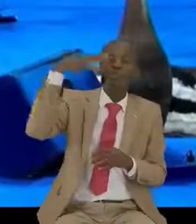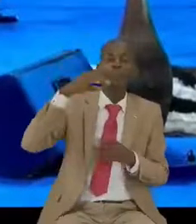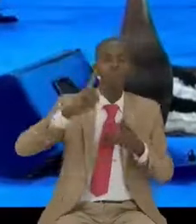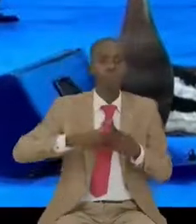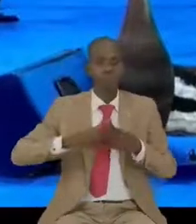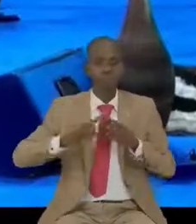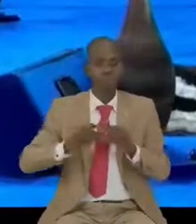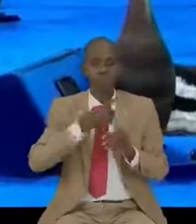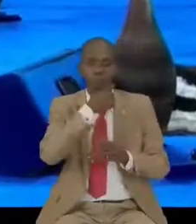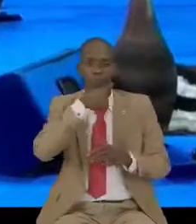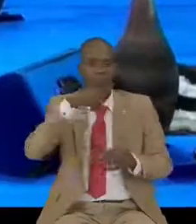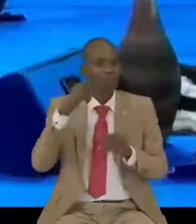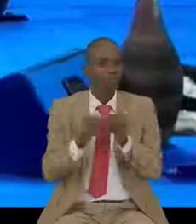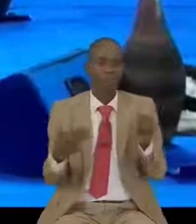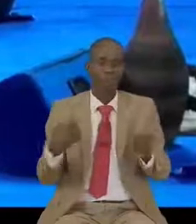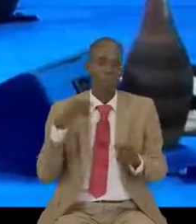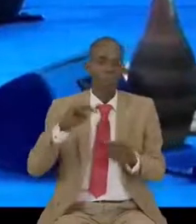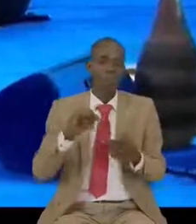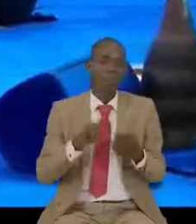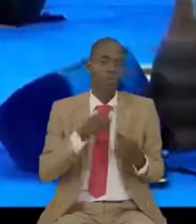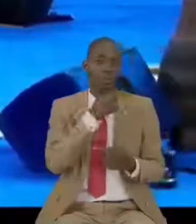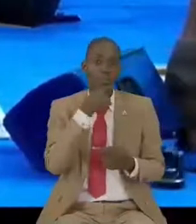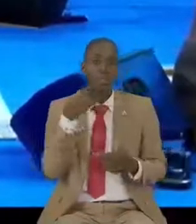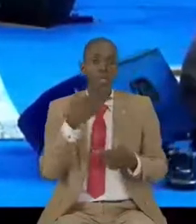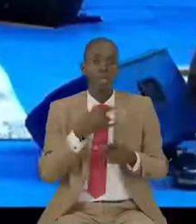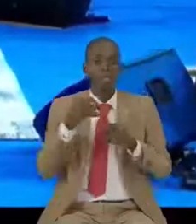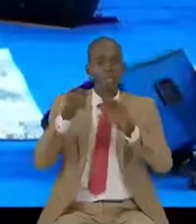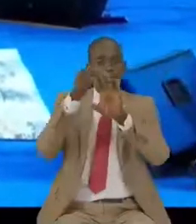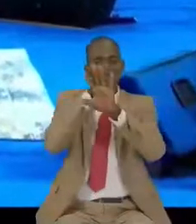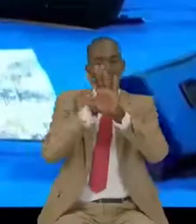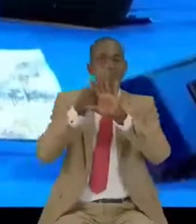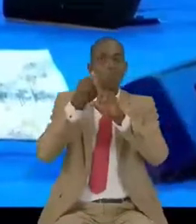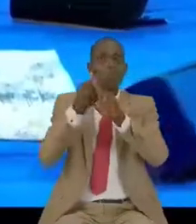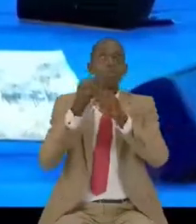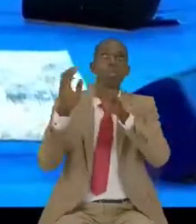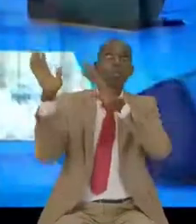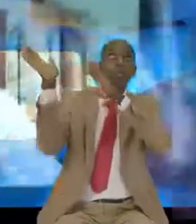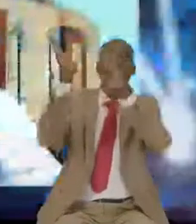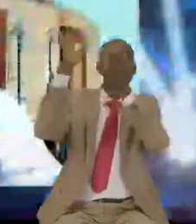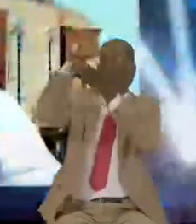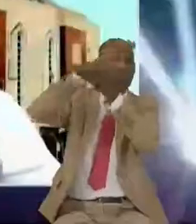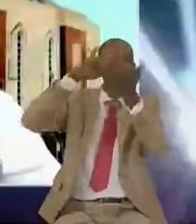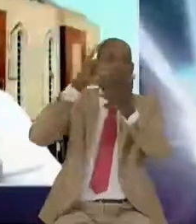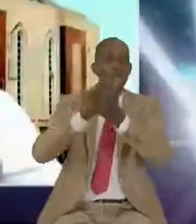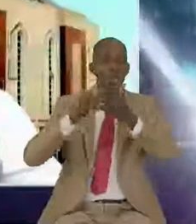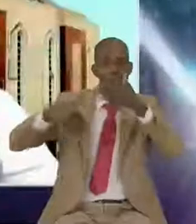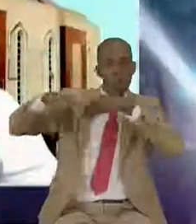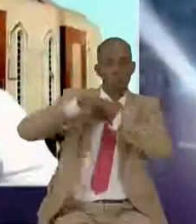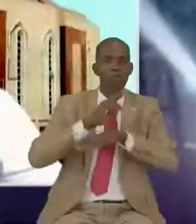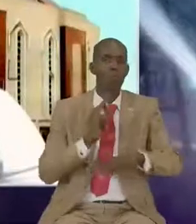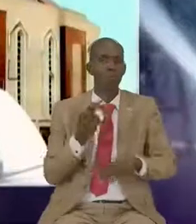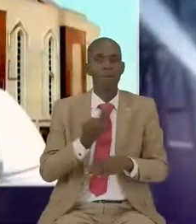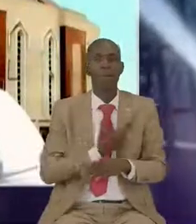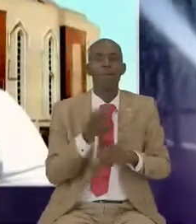monde le soleil pour sécher ce que nous devons sécher et il protège. Et